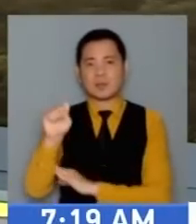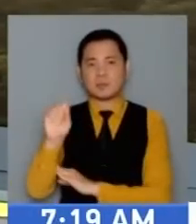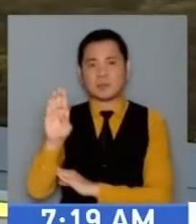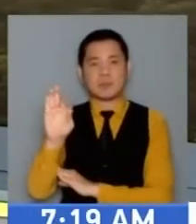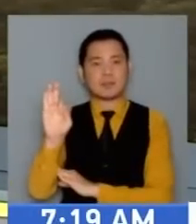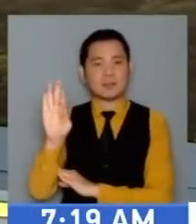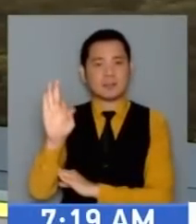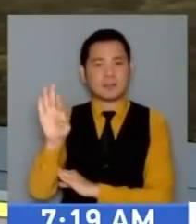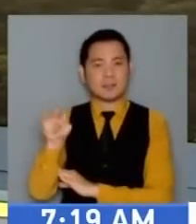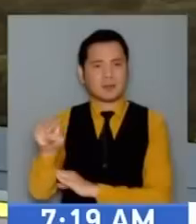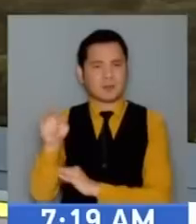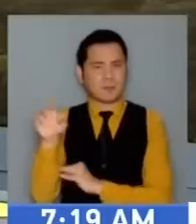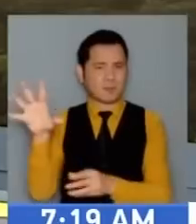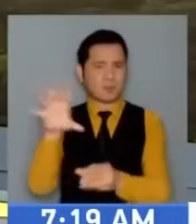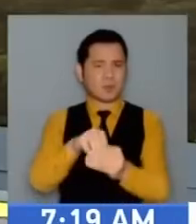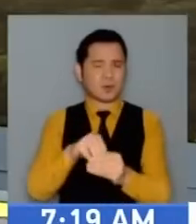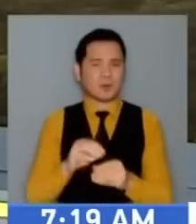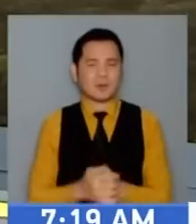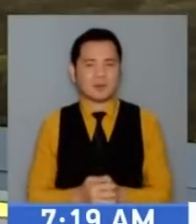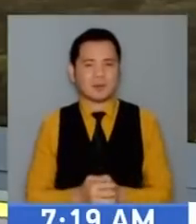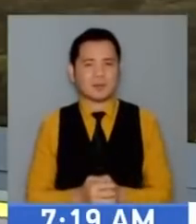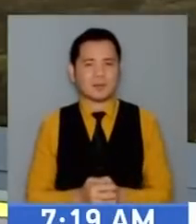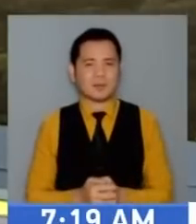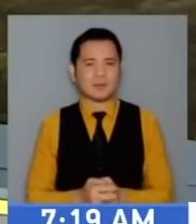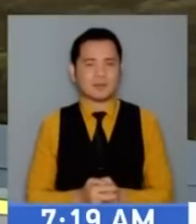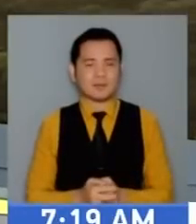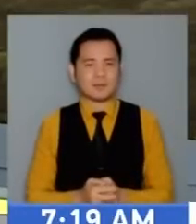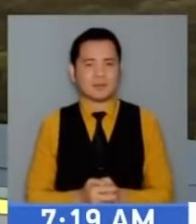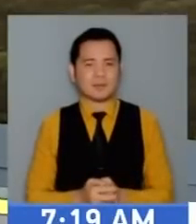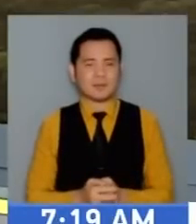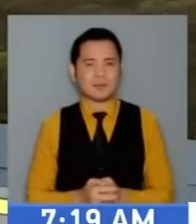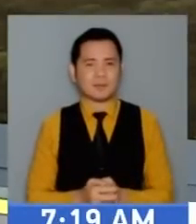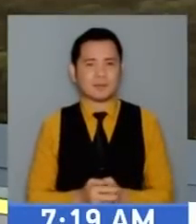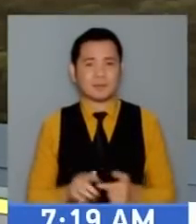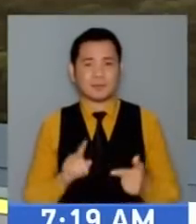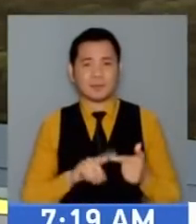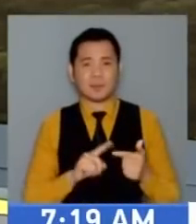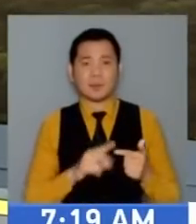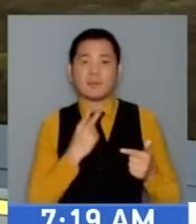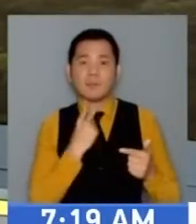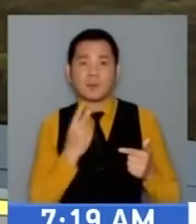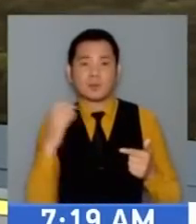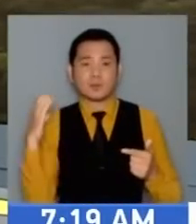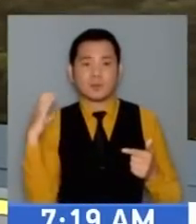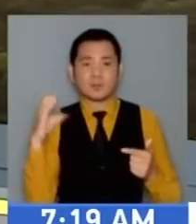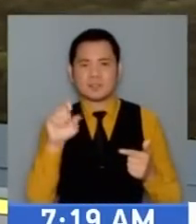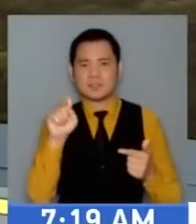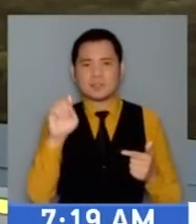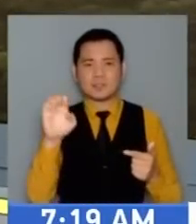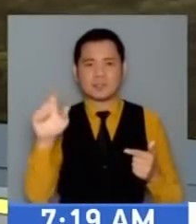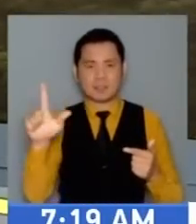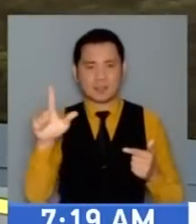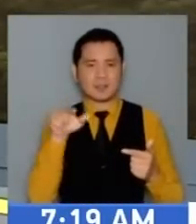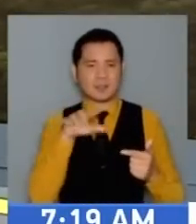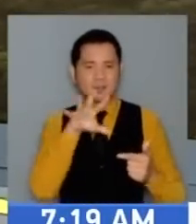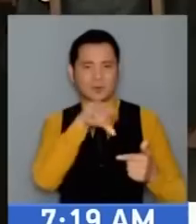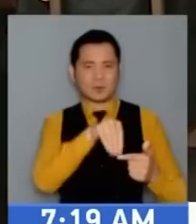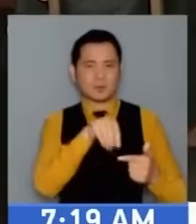Inabangan din ang 18s si SB19 member The Voice Generation's Coach Stell. Yan ang unang chika ni Aubrey Carampel.